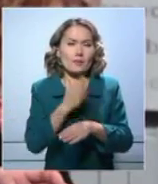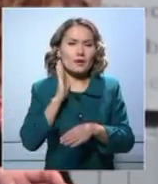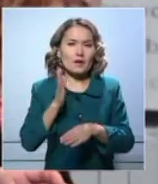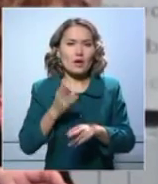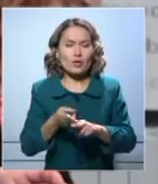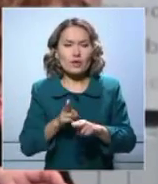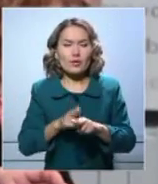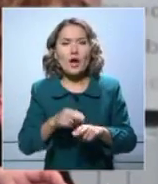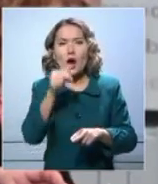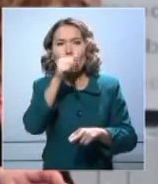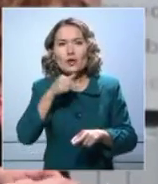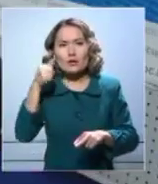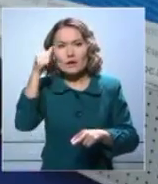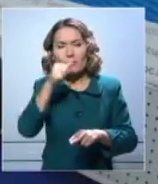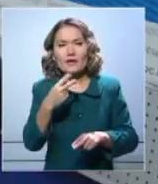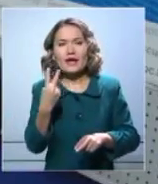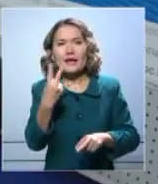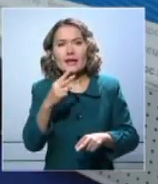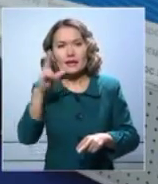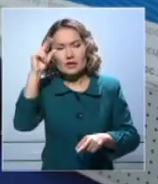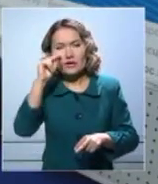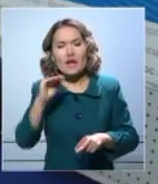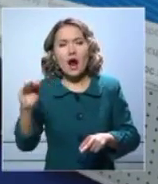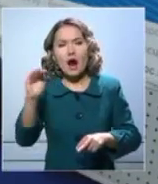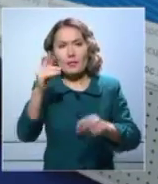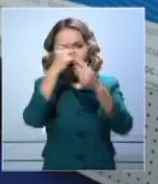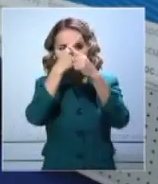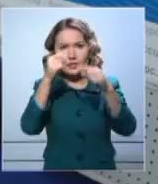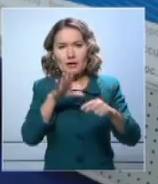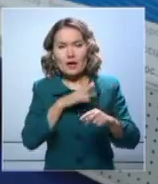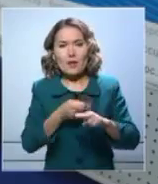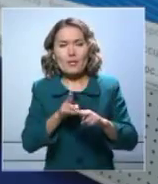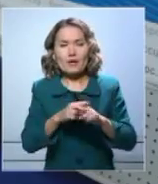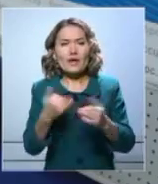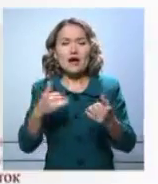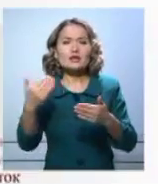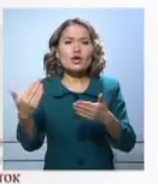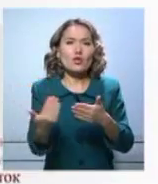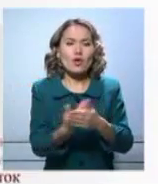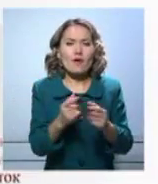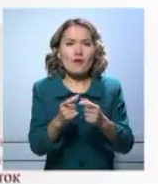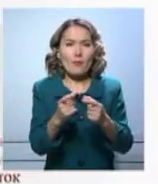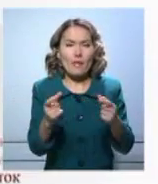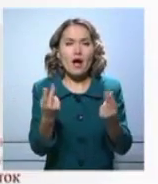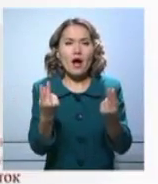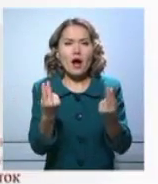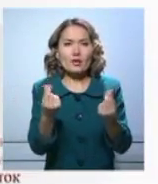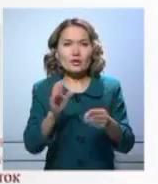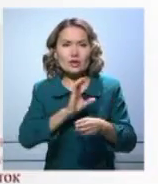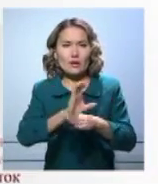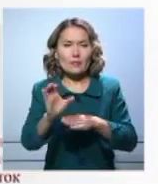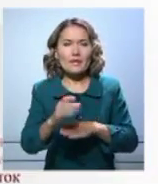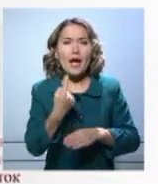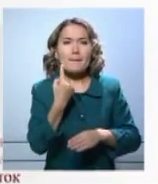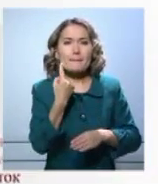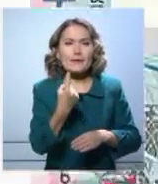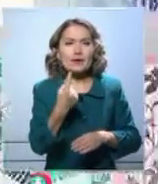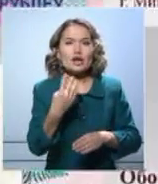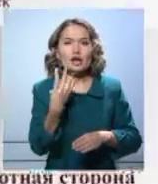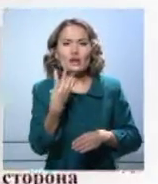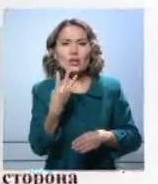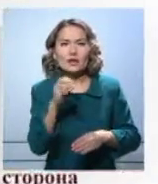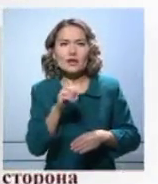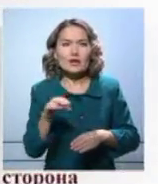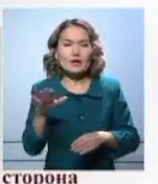алғаш рет былтыр 2 ақпанда хабарлаған болатын. Айналымға 7 банкнот енгізілмек. Бір купюраны дайындауға 1-4